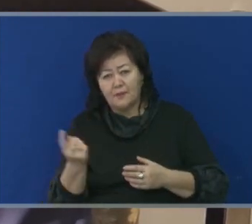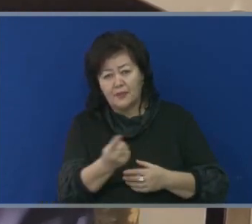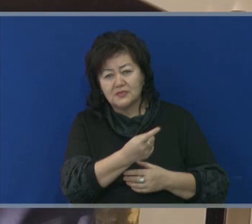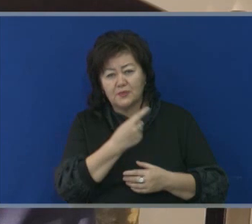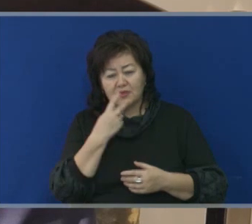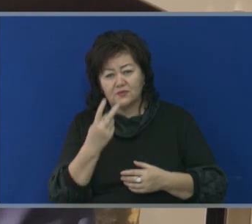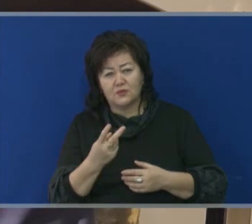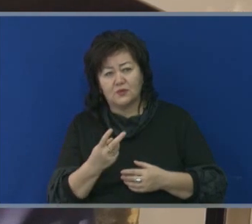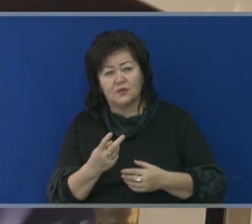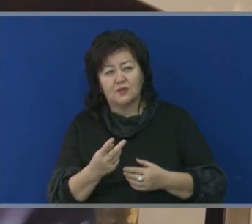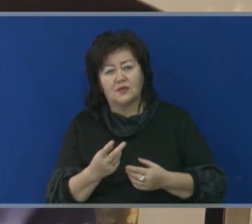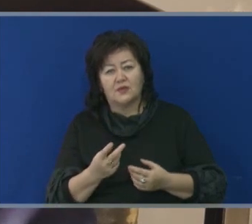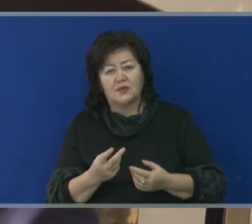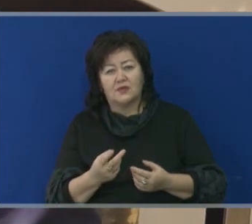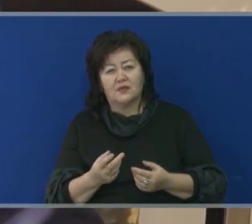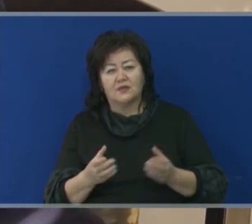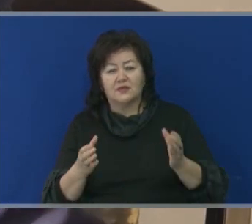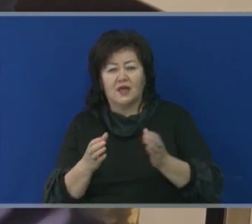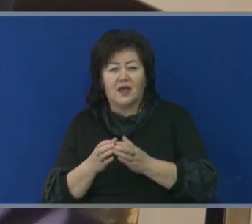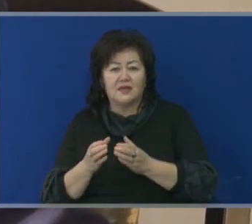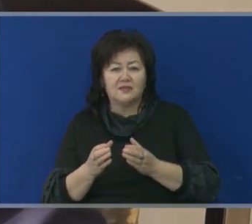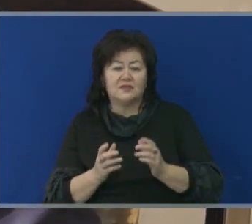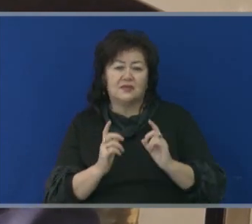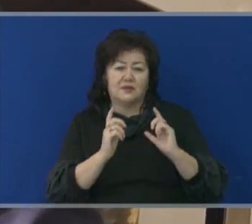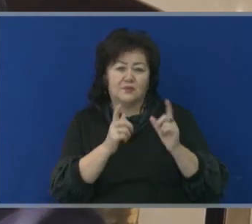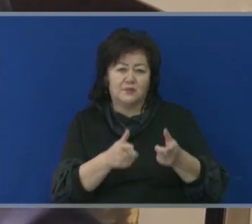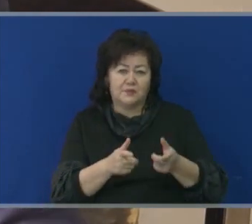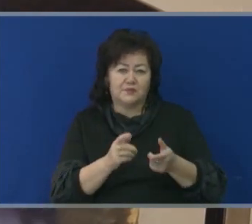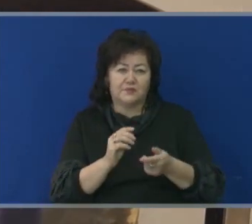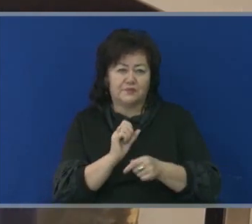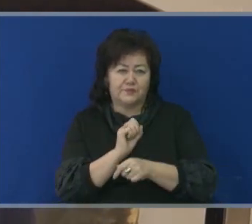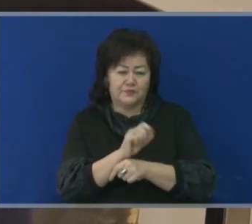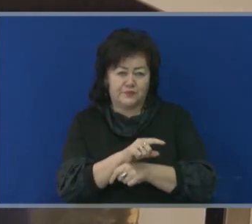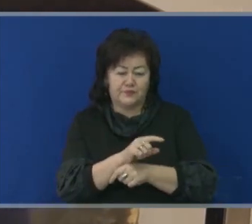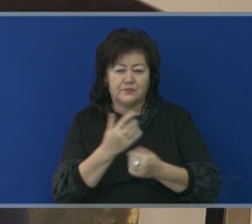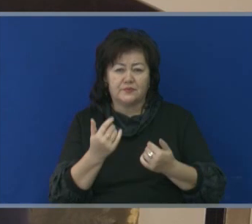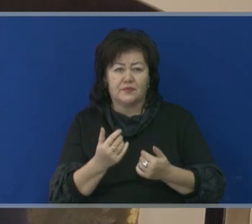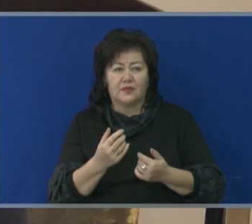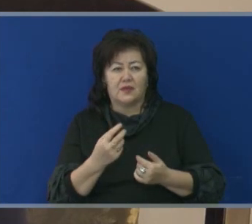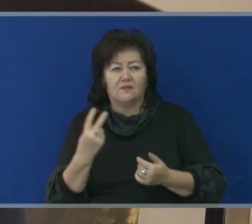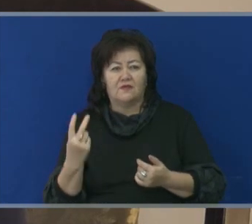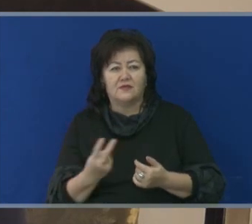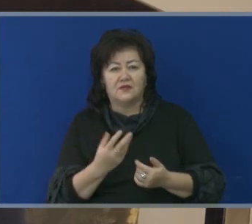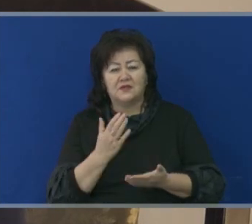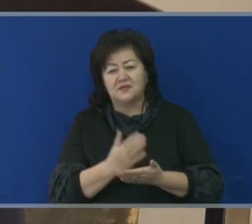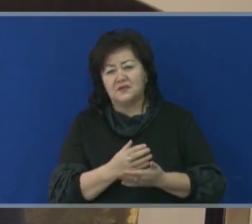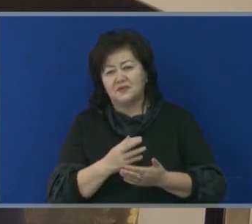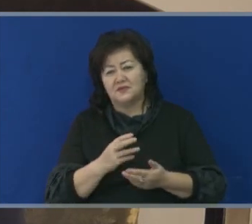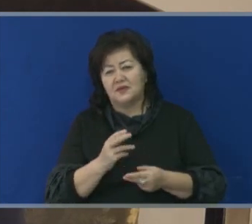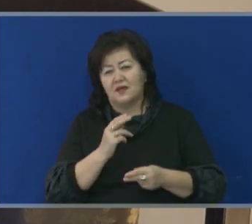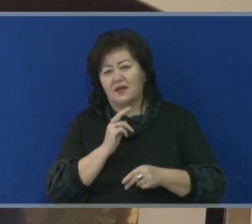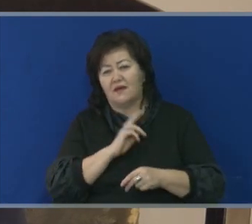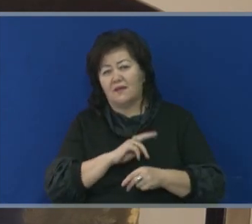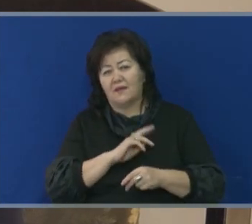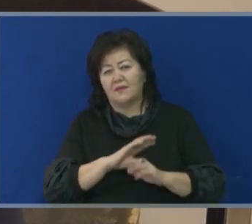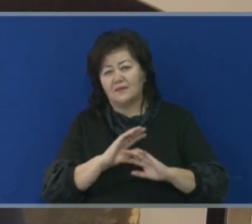рядом, объехал все соответствующие отделы и дал поручение привести все в порядок. Во-вторых, оказалось, что есть некоторые недоработки. То, что